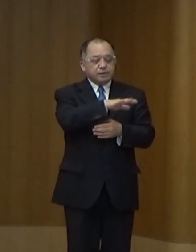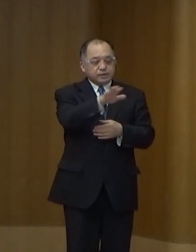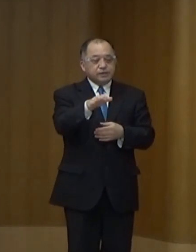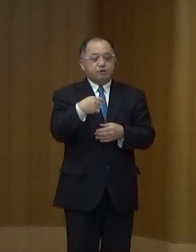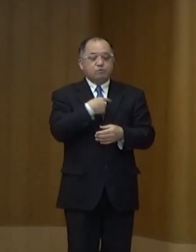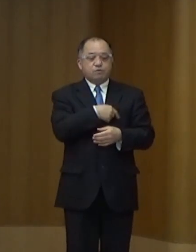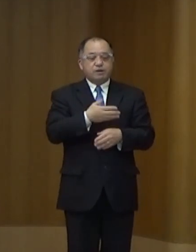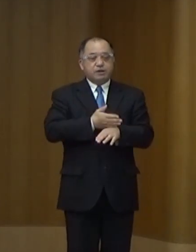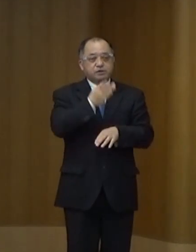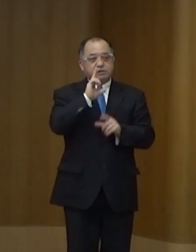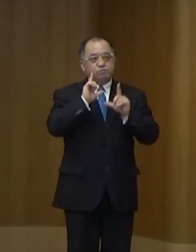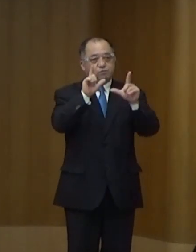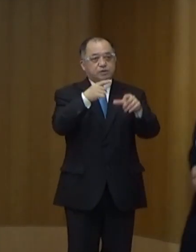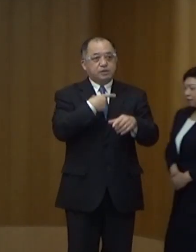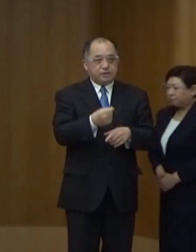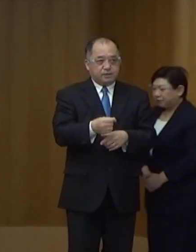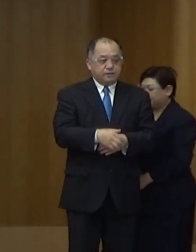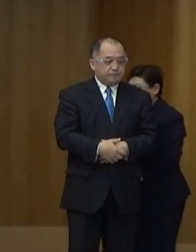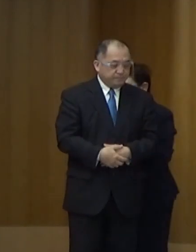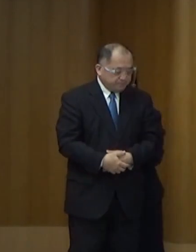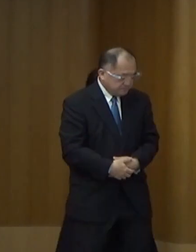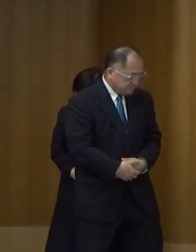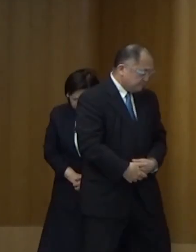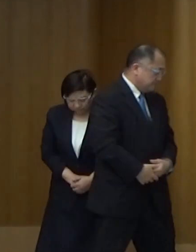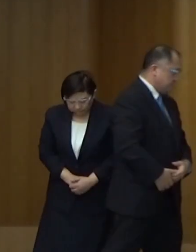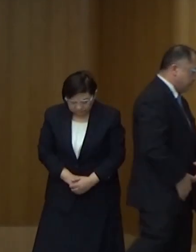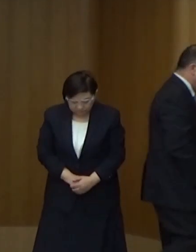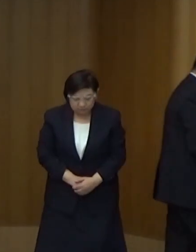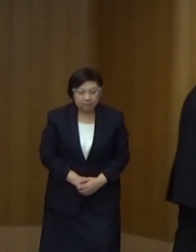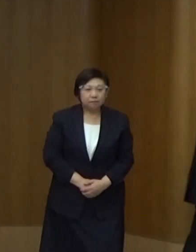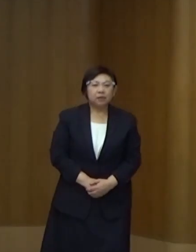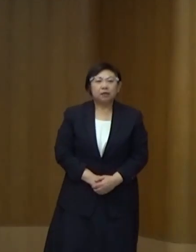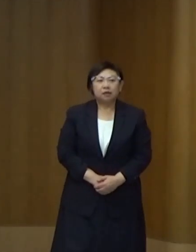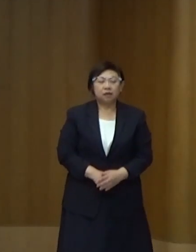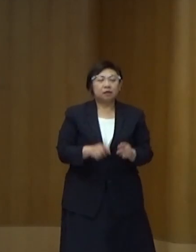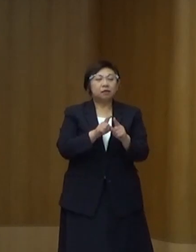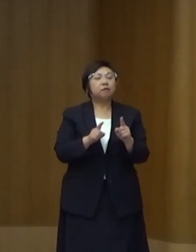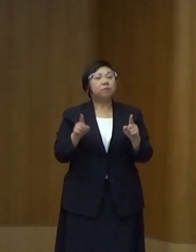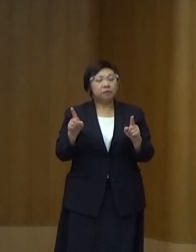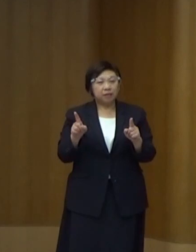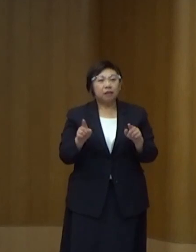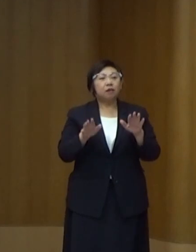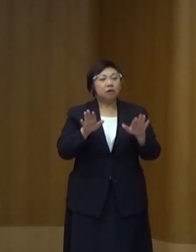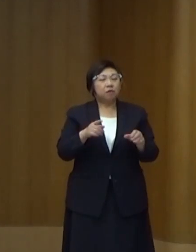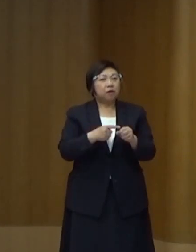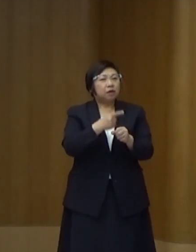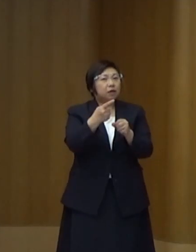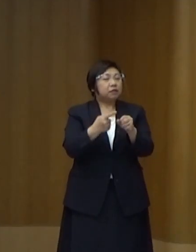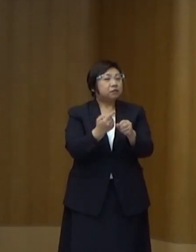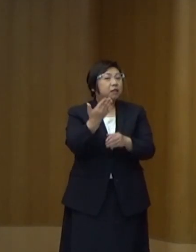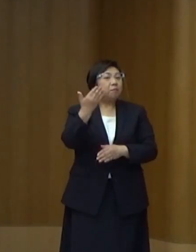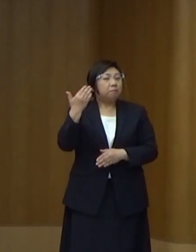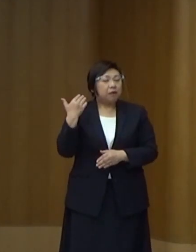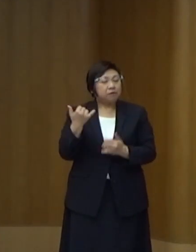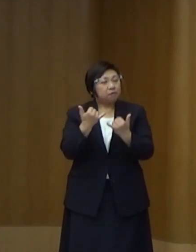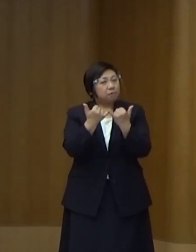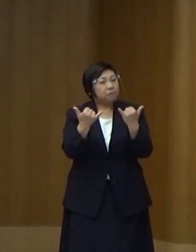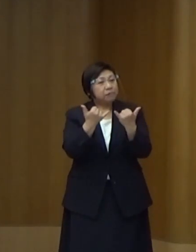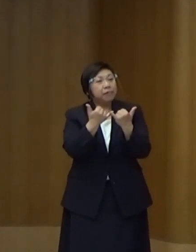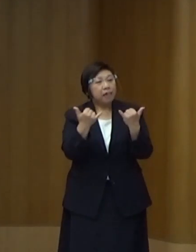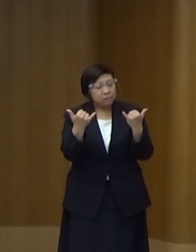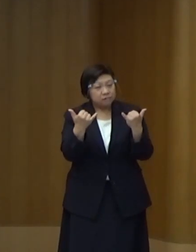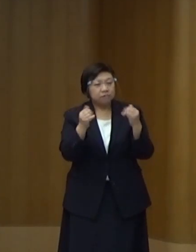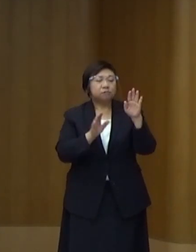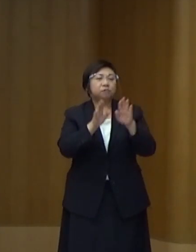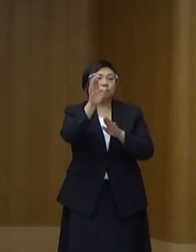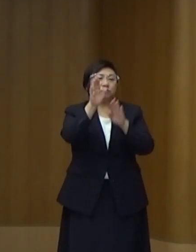感謝申し上げたいというふうに思います。一方でこれは1年前と似ている、そういう